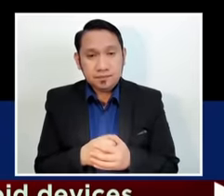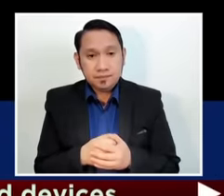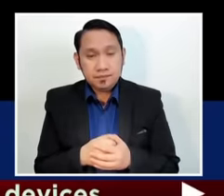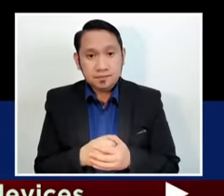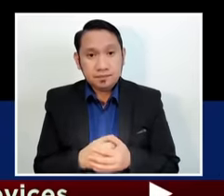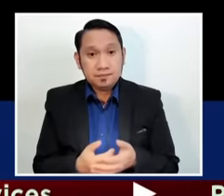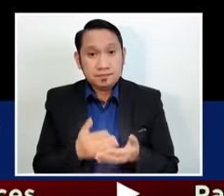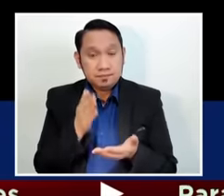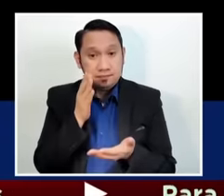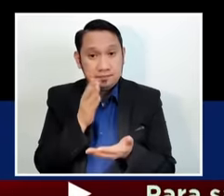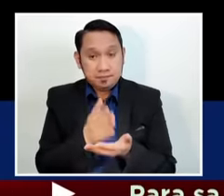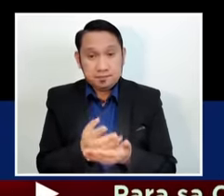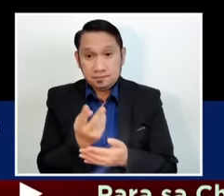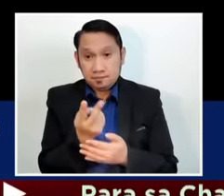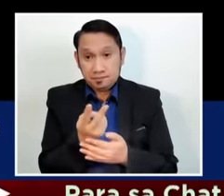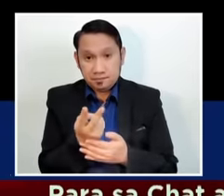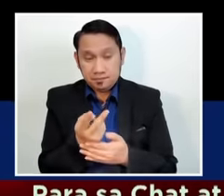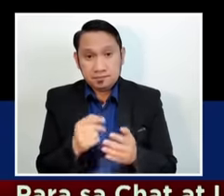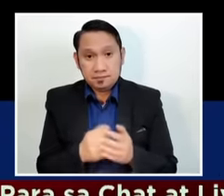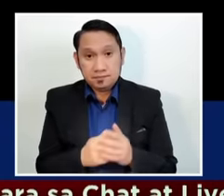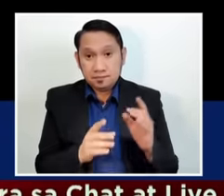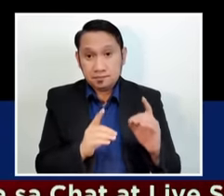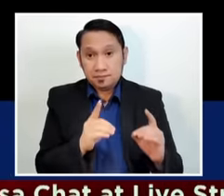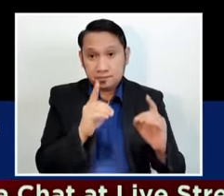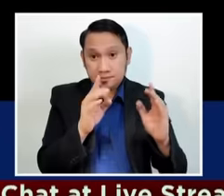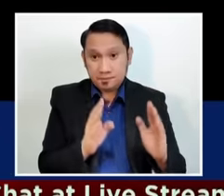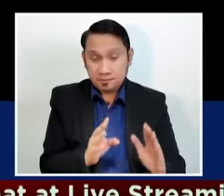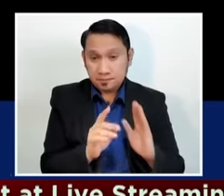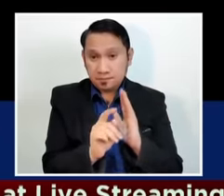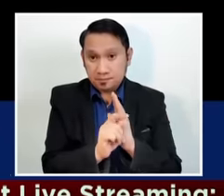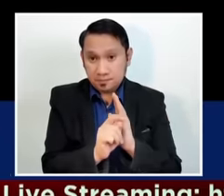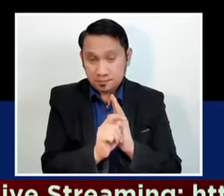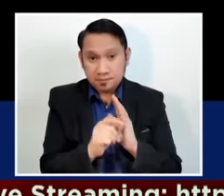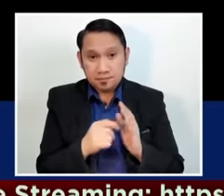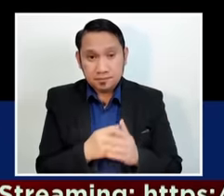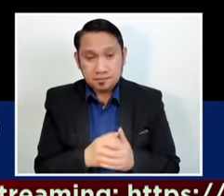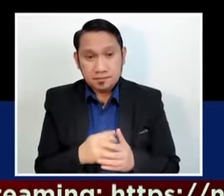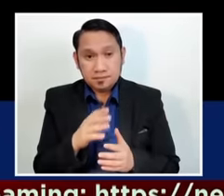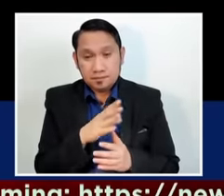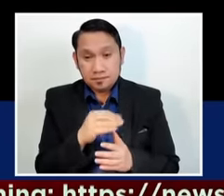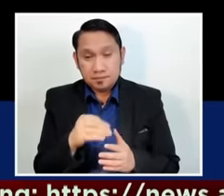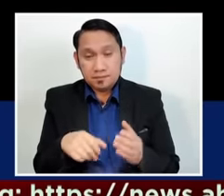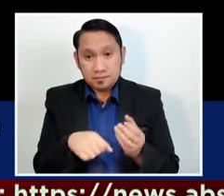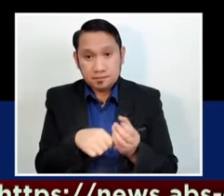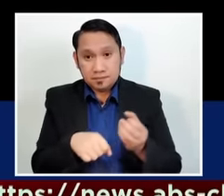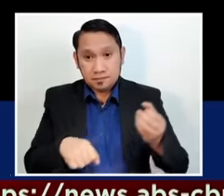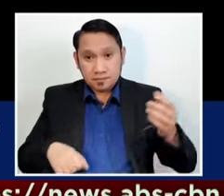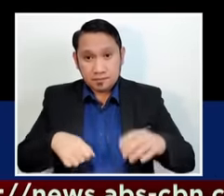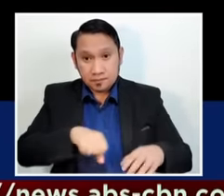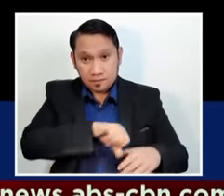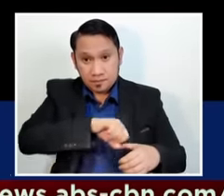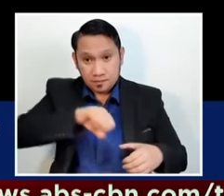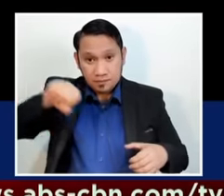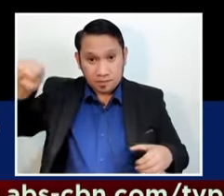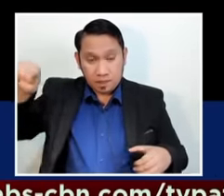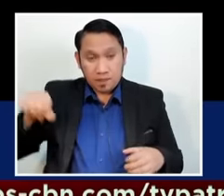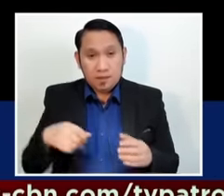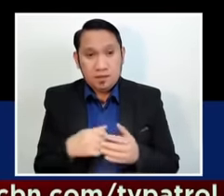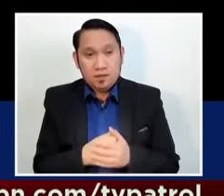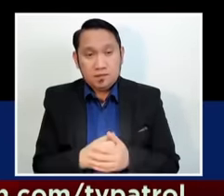dalawang sasakyan ay buwaba ang driver ng truck, dala ang mahabang itak. Saka lumapit sa bus